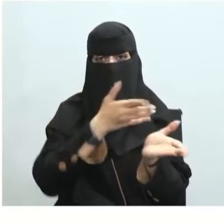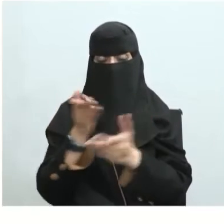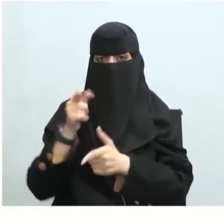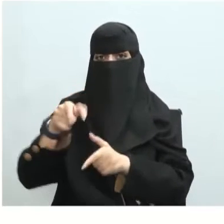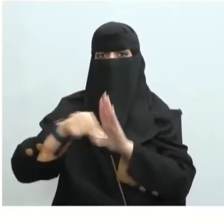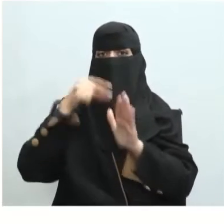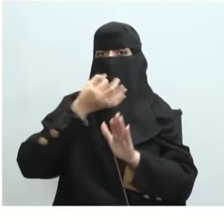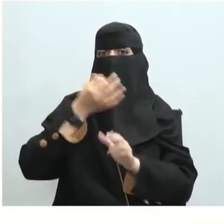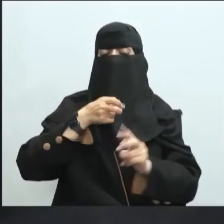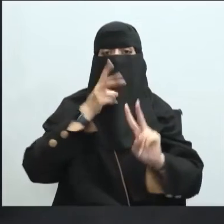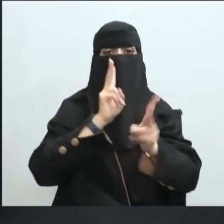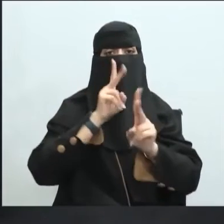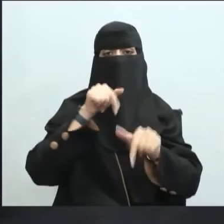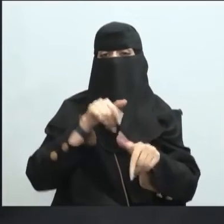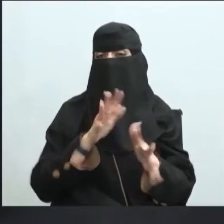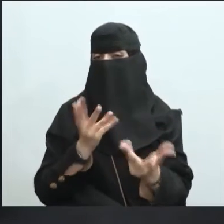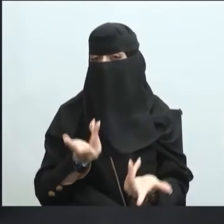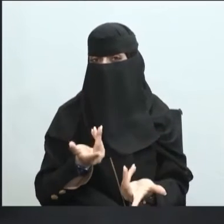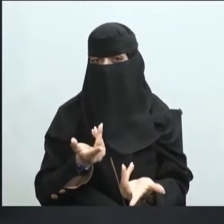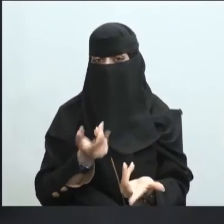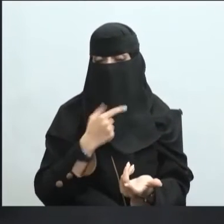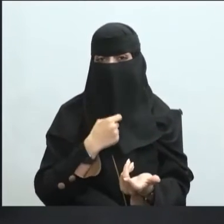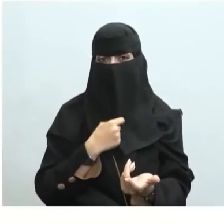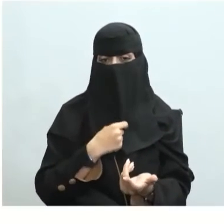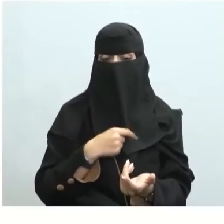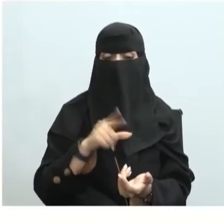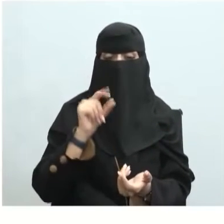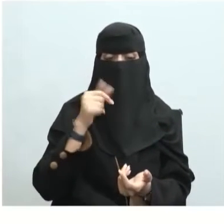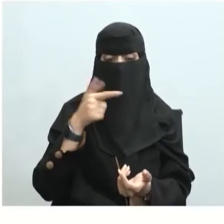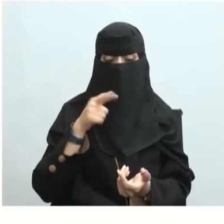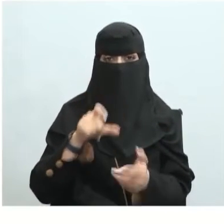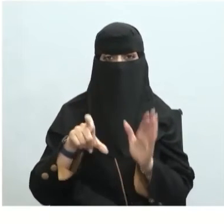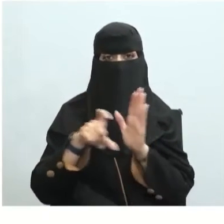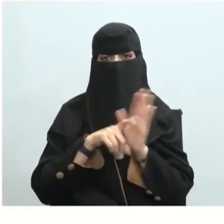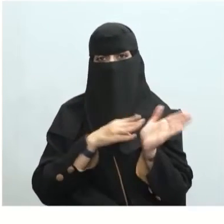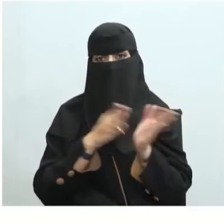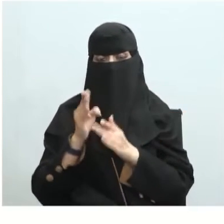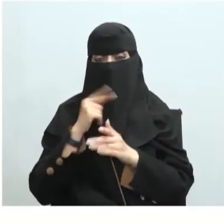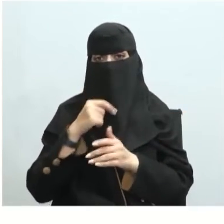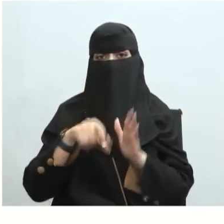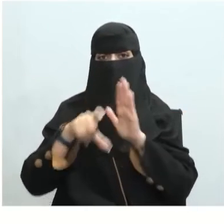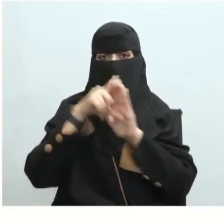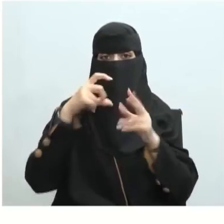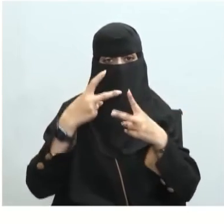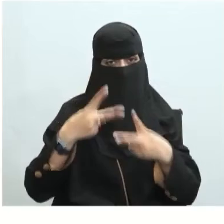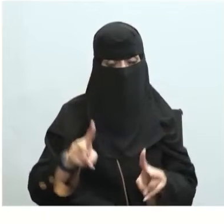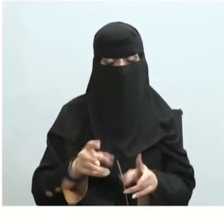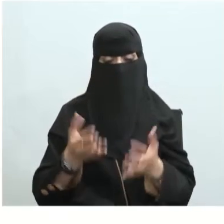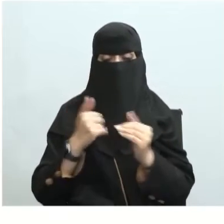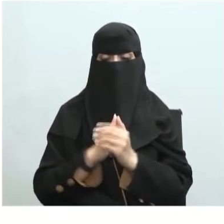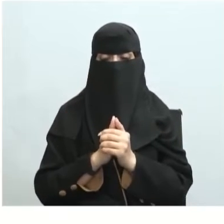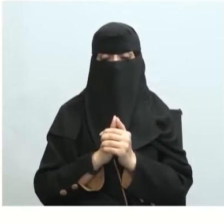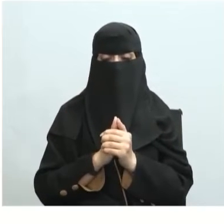بالمناسبه التاكيد انك عرفت هذا الفن جميل هنا الى كلمه افتتاح ترحيب بالحضور